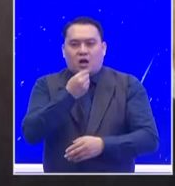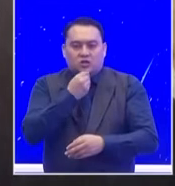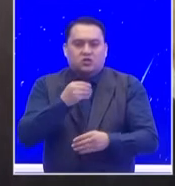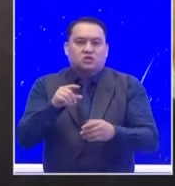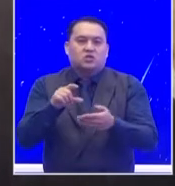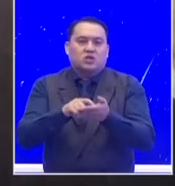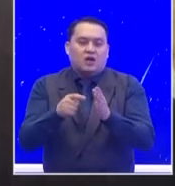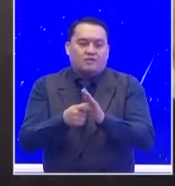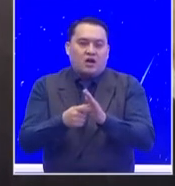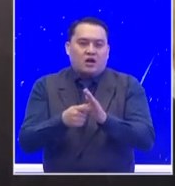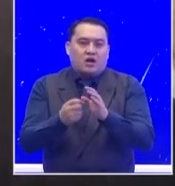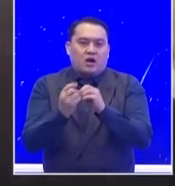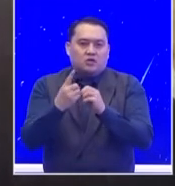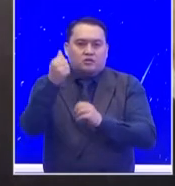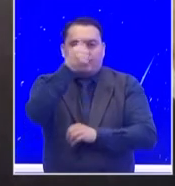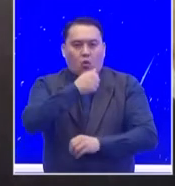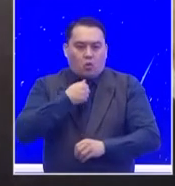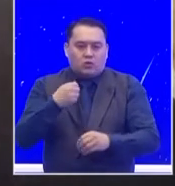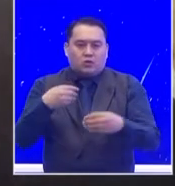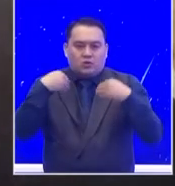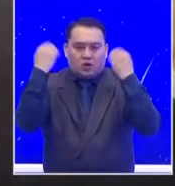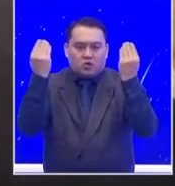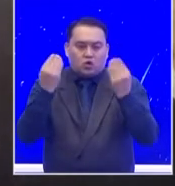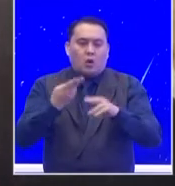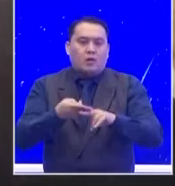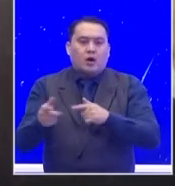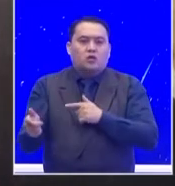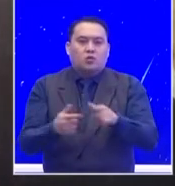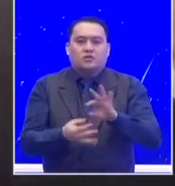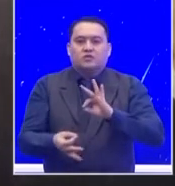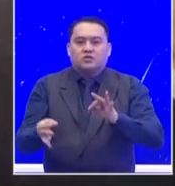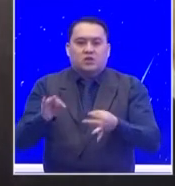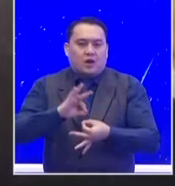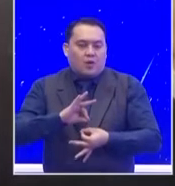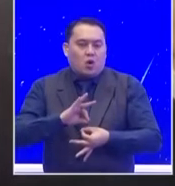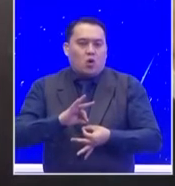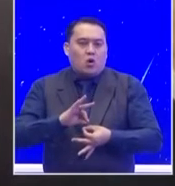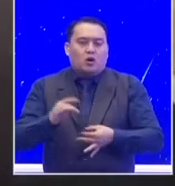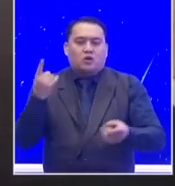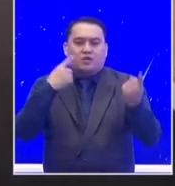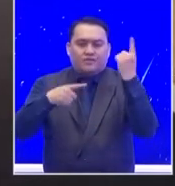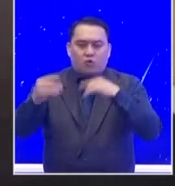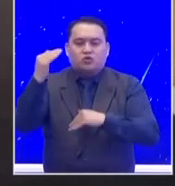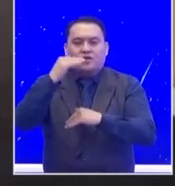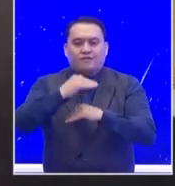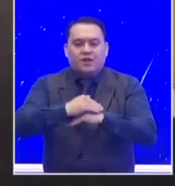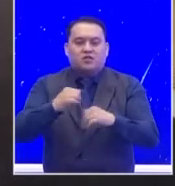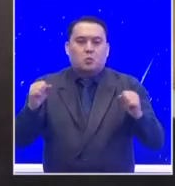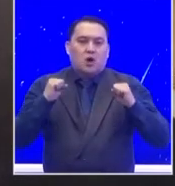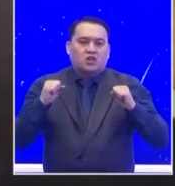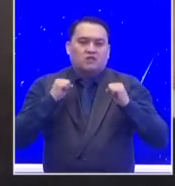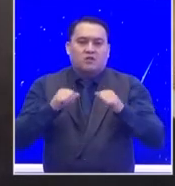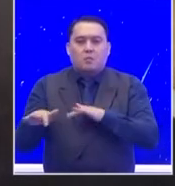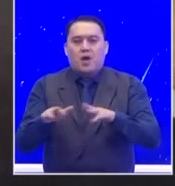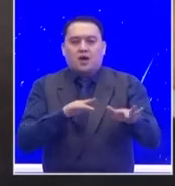конференц-зал. Мы с 2011 года ко дню рождения поэта готовимся основательно и устраиваем творческие вечера, спортивные